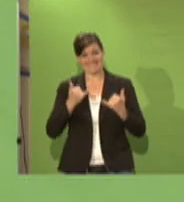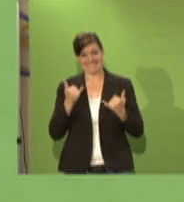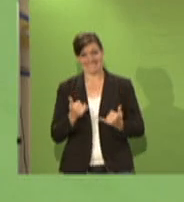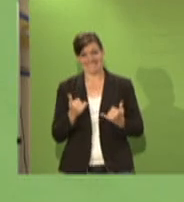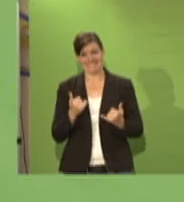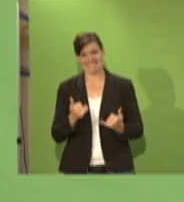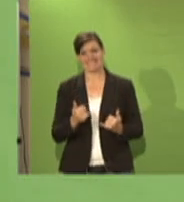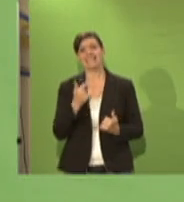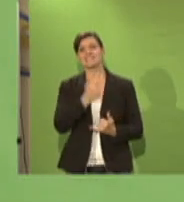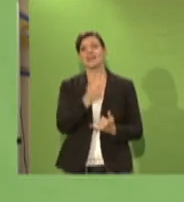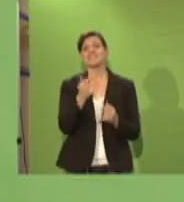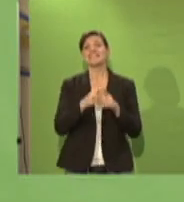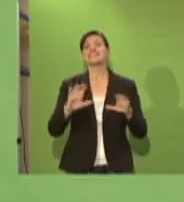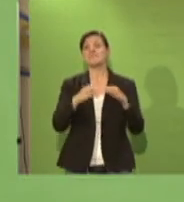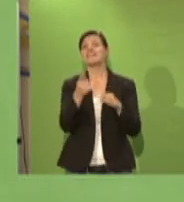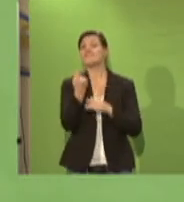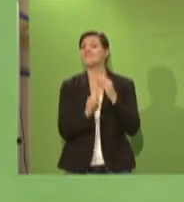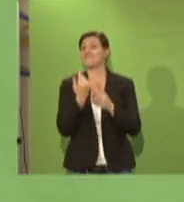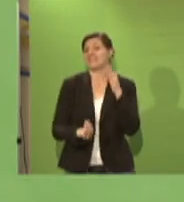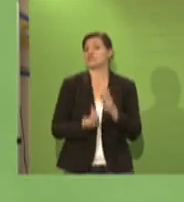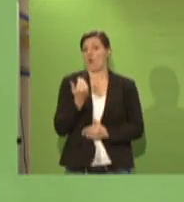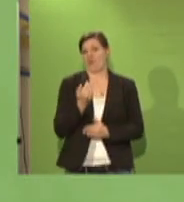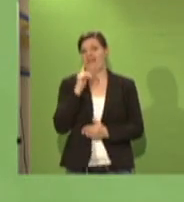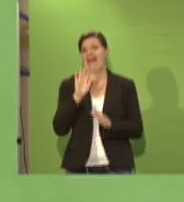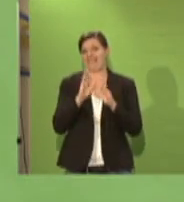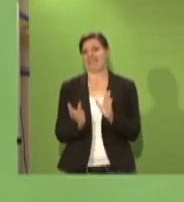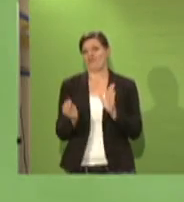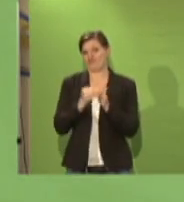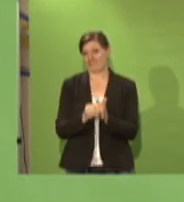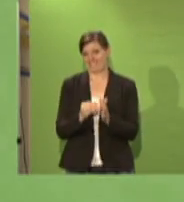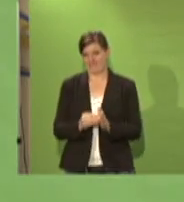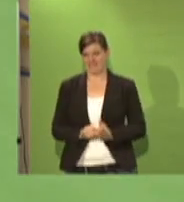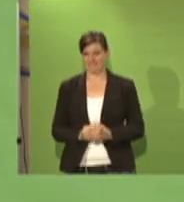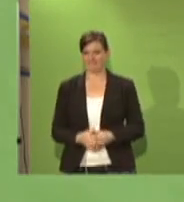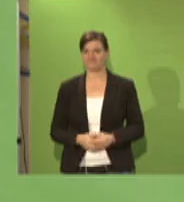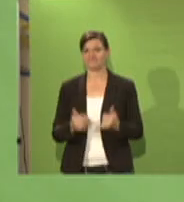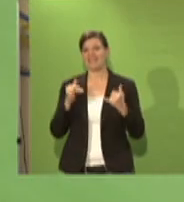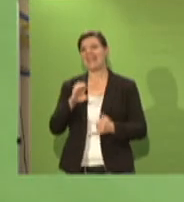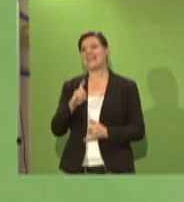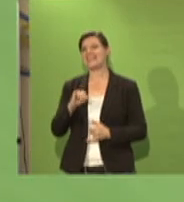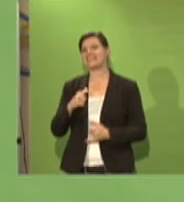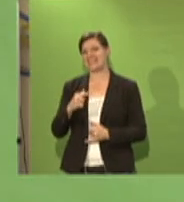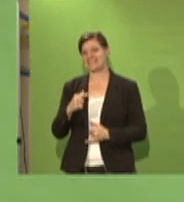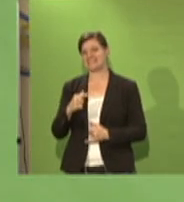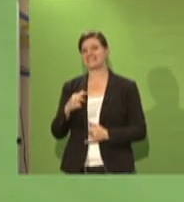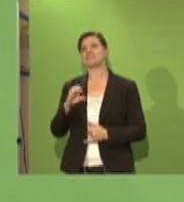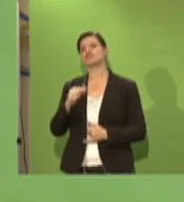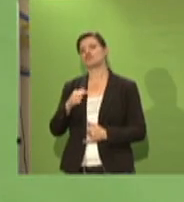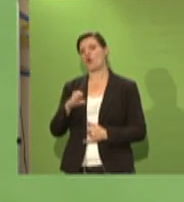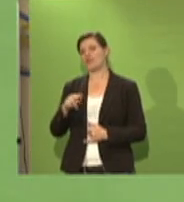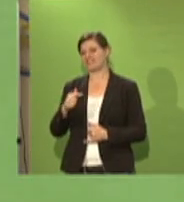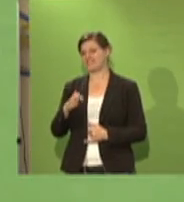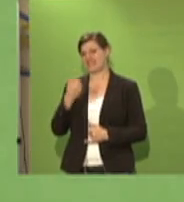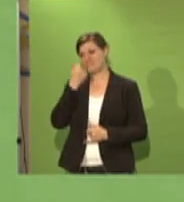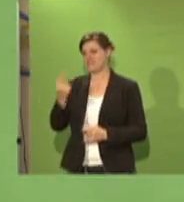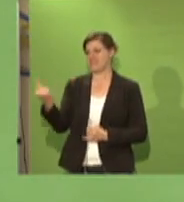in 22 Gemeinden sind wir neu in die Rathäuser eingezogen. Aber zuallererst kommt die Edith nochmal kurz auch auf die Bühne, die Edith Steuten, die wahrscheinlich auch viele von euch kennen,